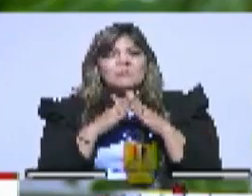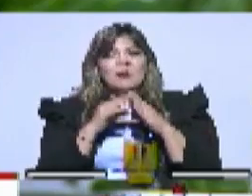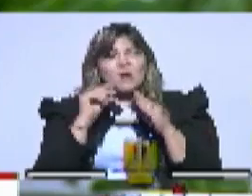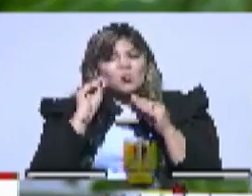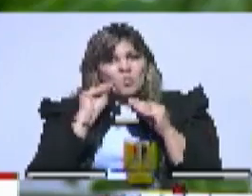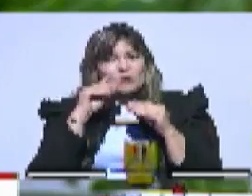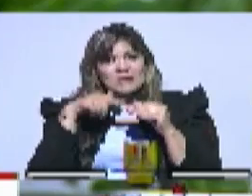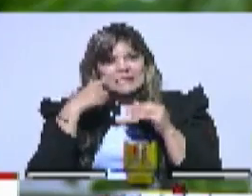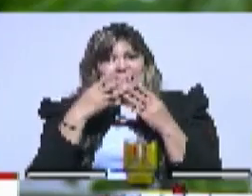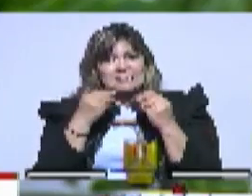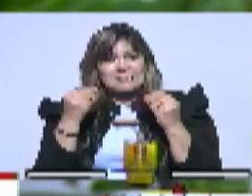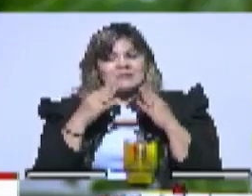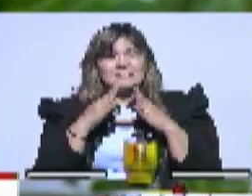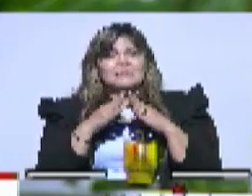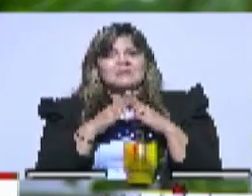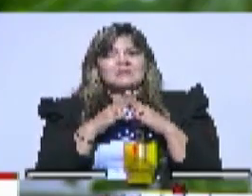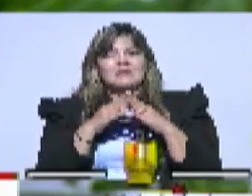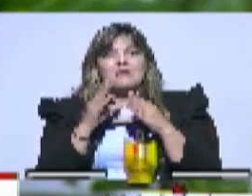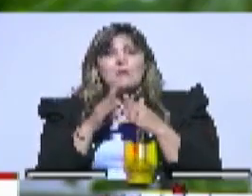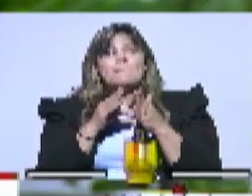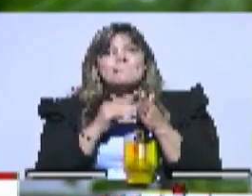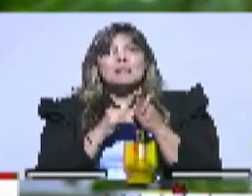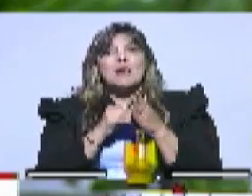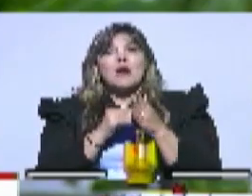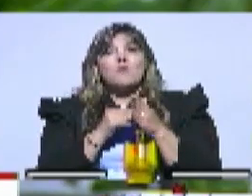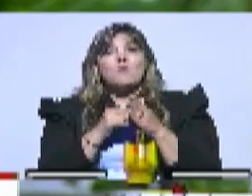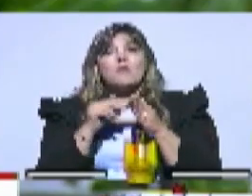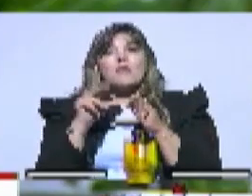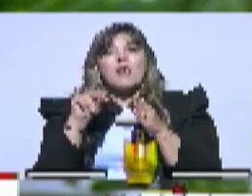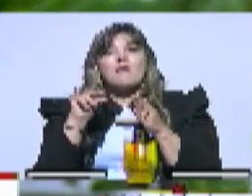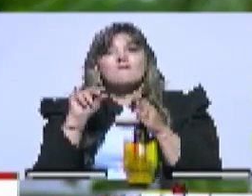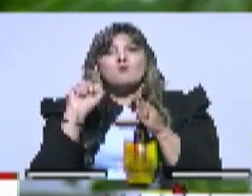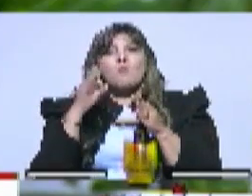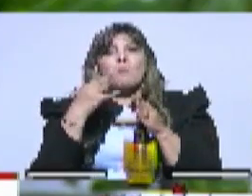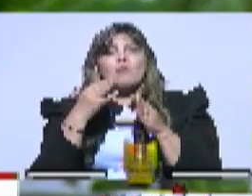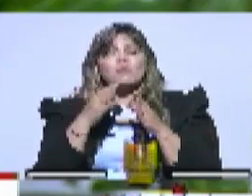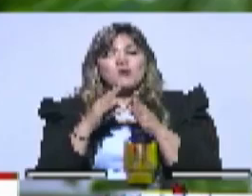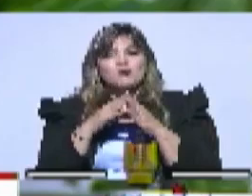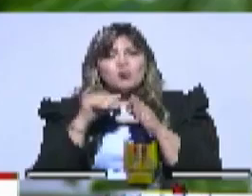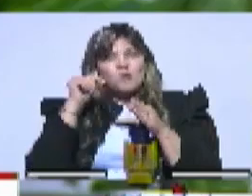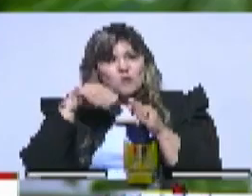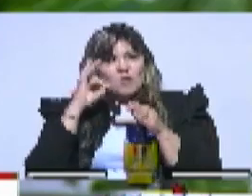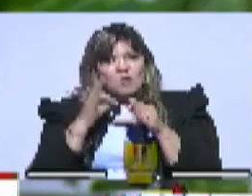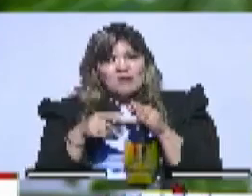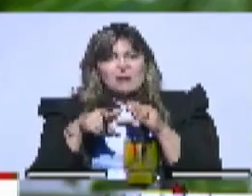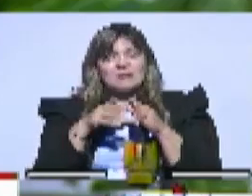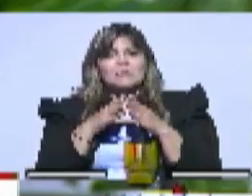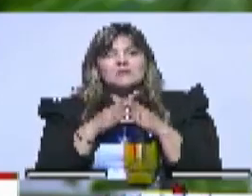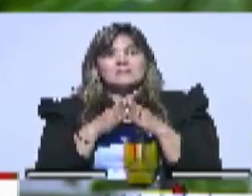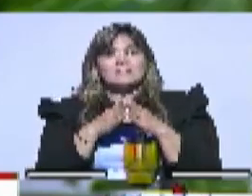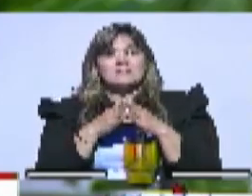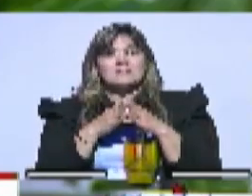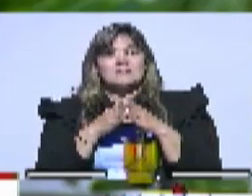جدا من أول 2014 وأكدته النهاردة،